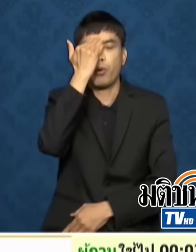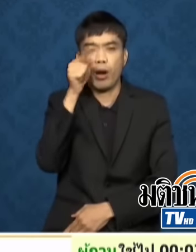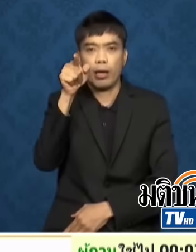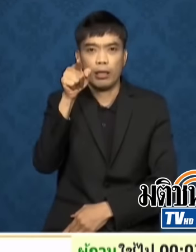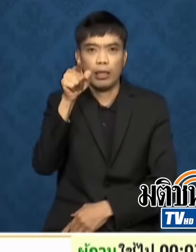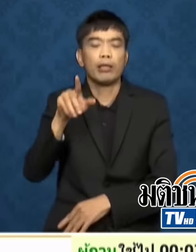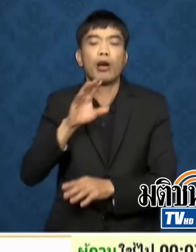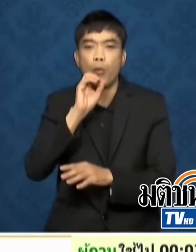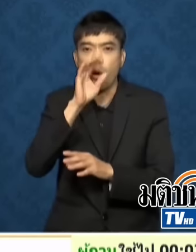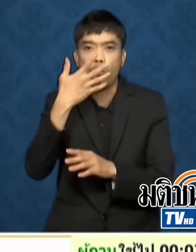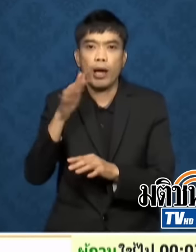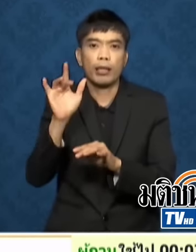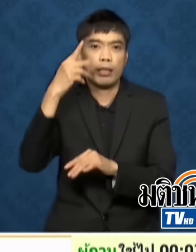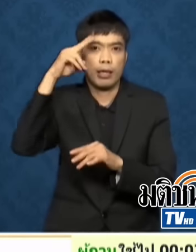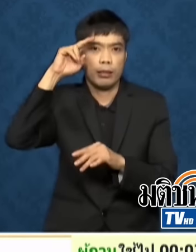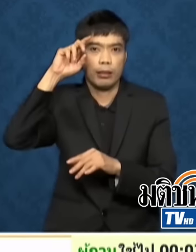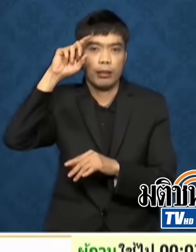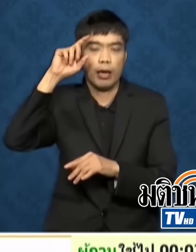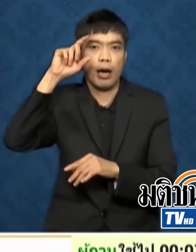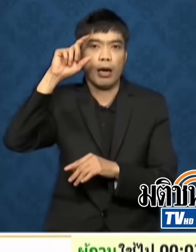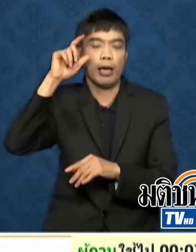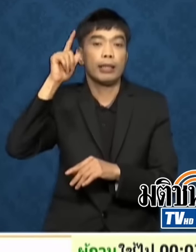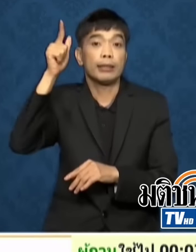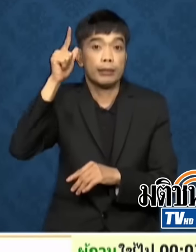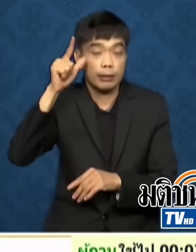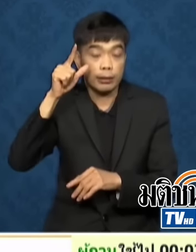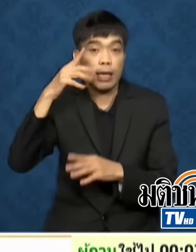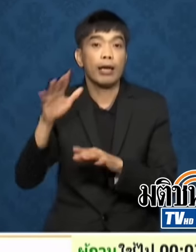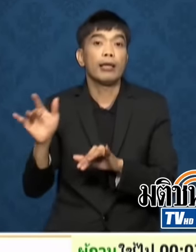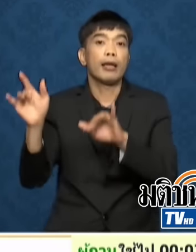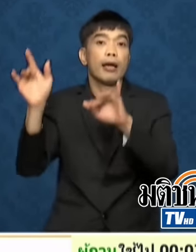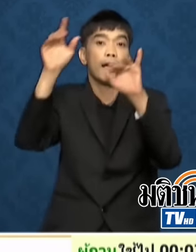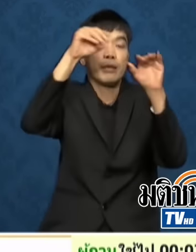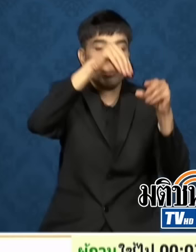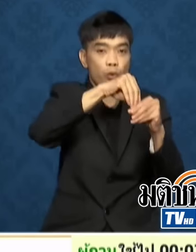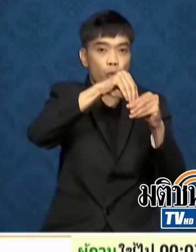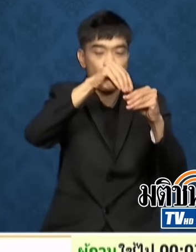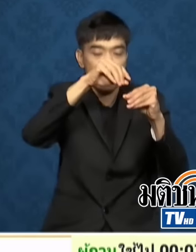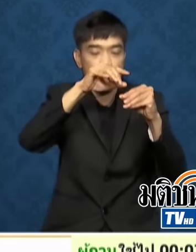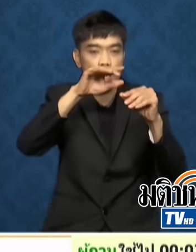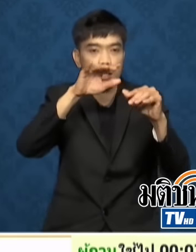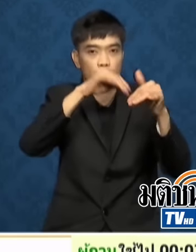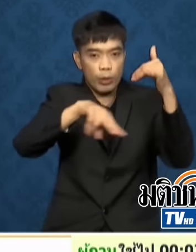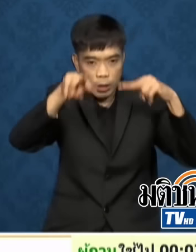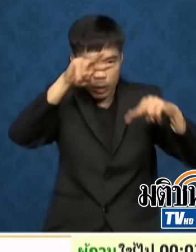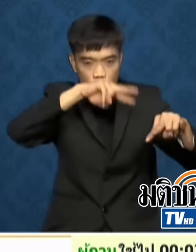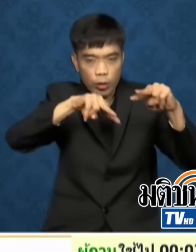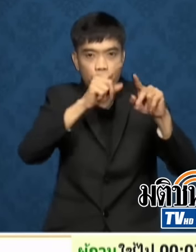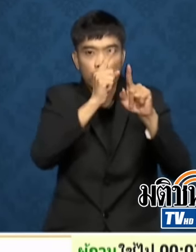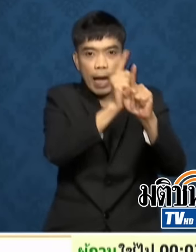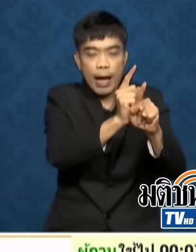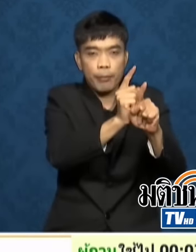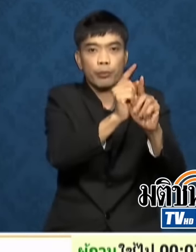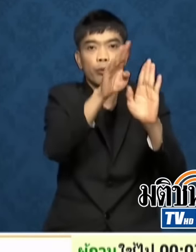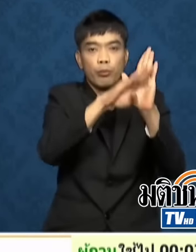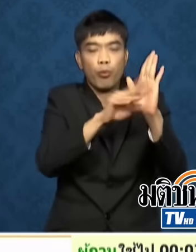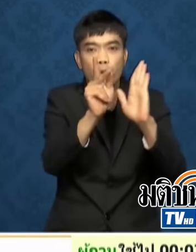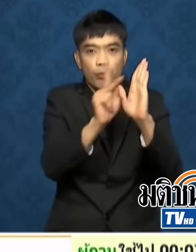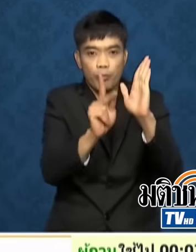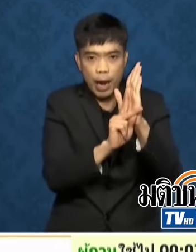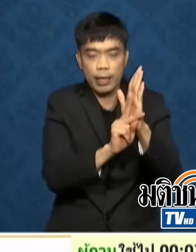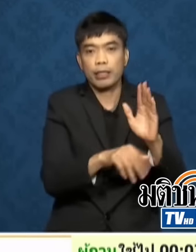วนการยุติธรรมแล้วก็สิ่งที่เปลี่ยนอย่างเดียวคือปลัดกระทรวงยุติธรรมรองปลัดกระ